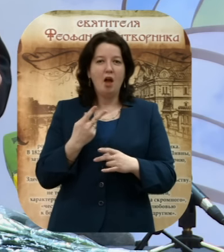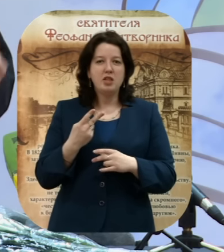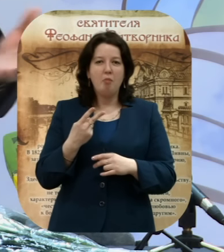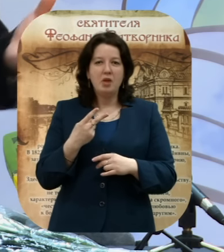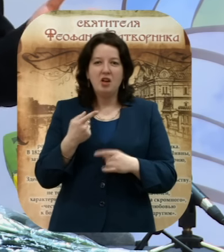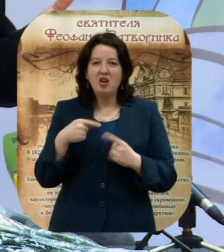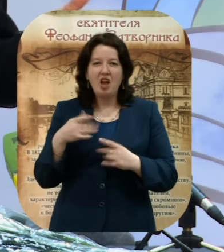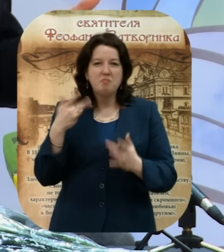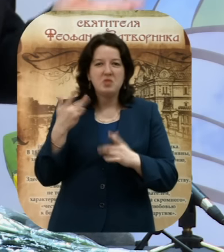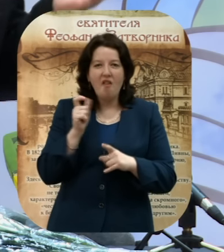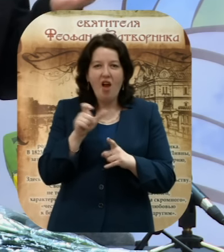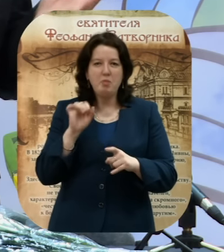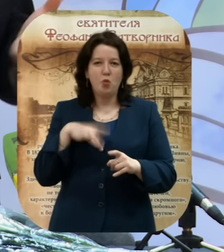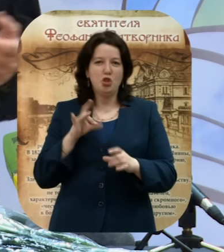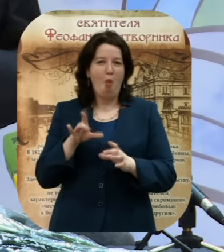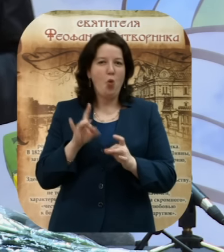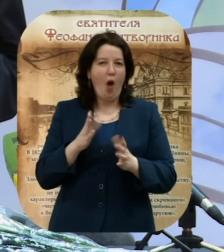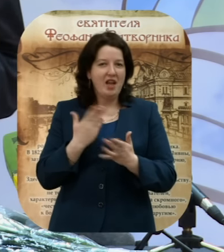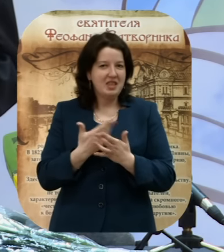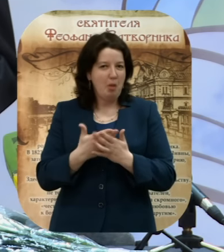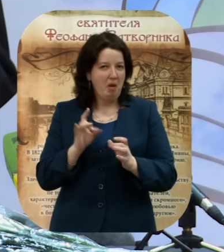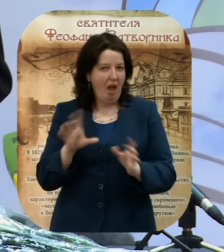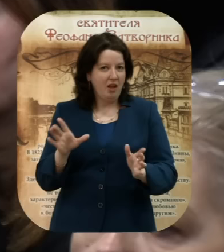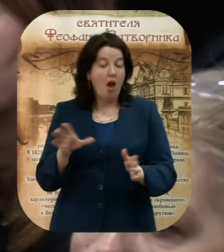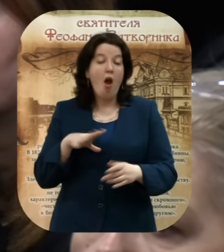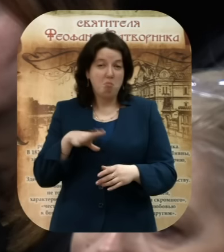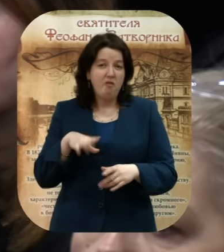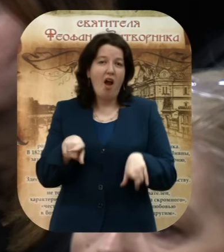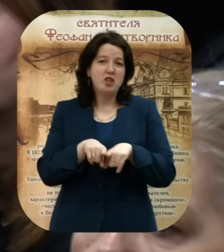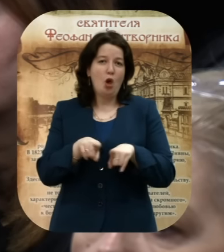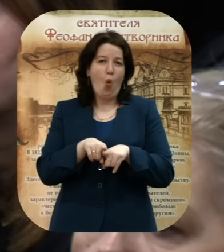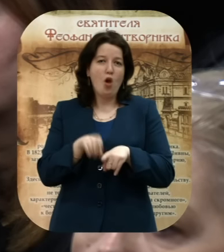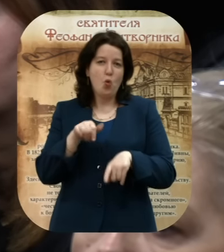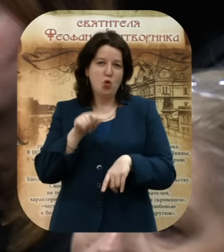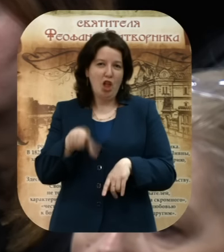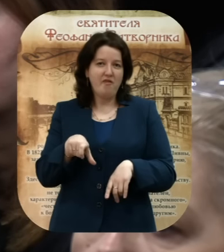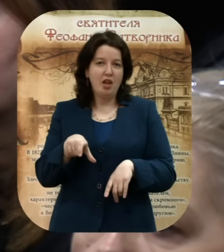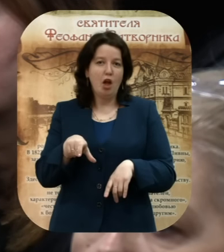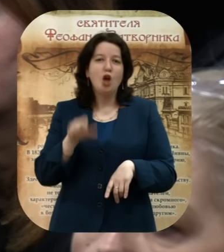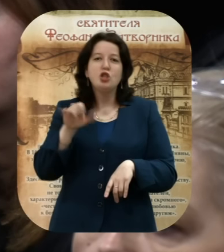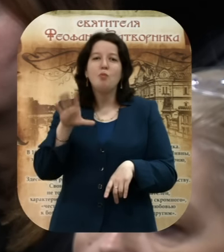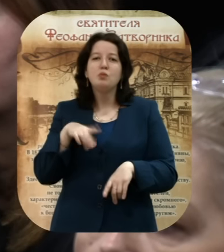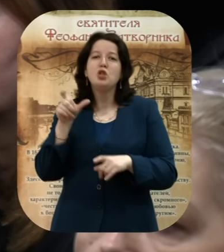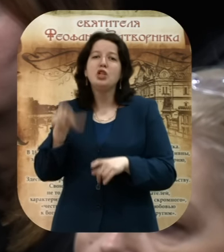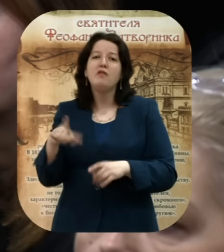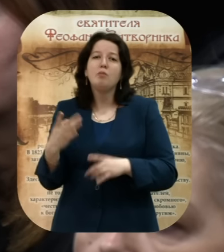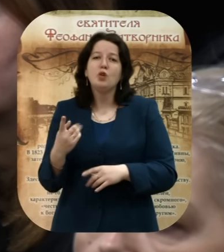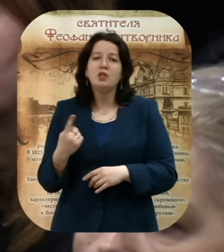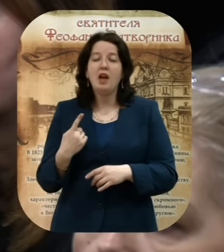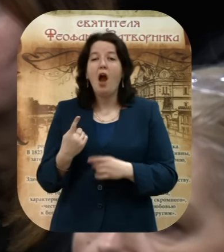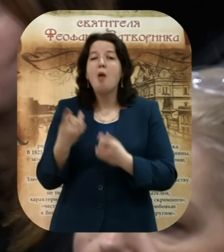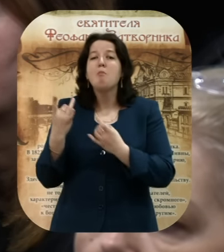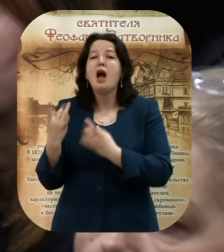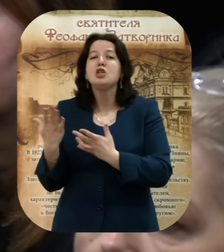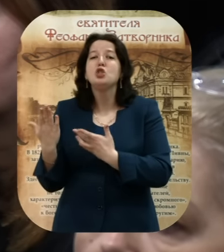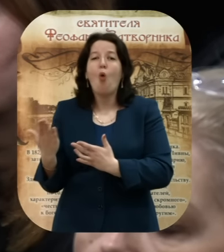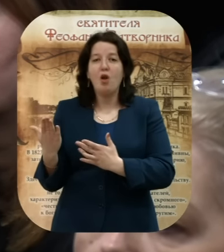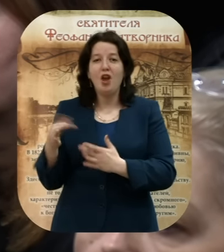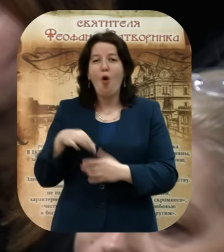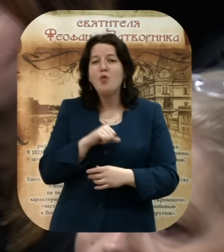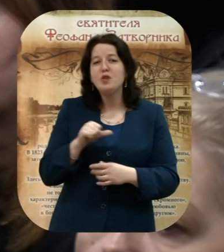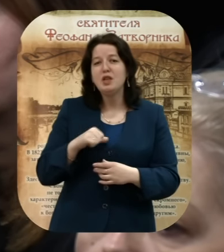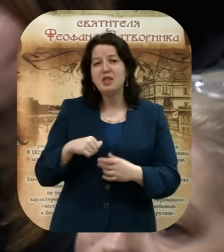двух-трехэтажными, ну, может, иногда 10, ну, что делать, бывает же в горячках, да. Но, может, человек простой, может, он сам видит себя,